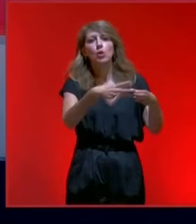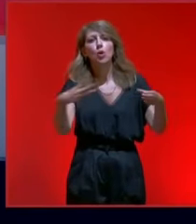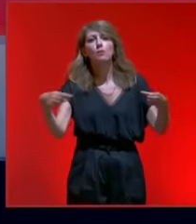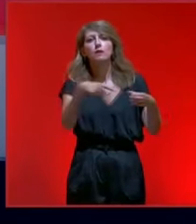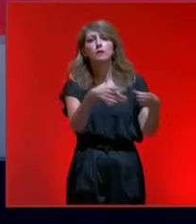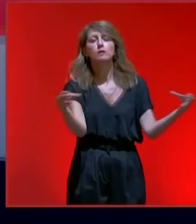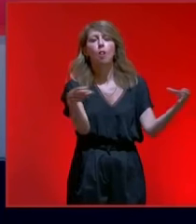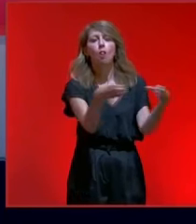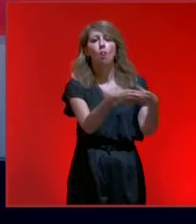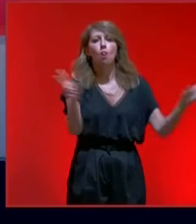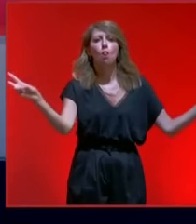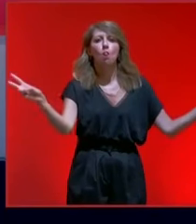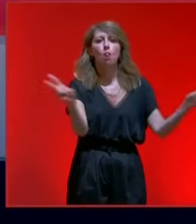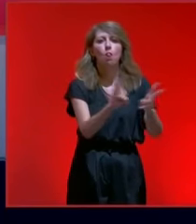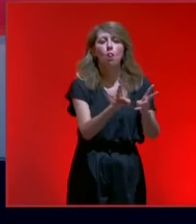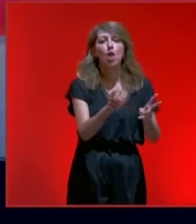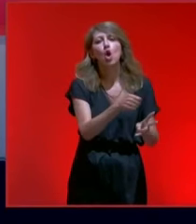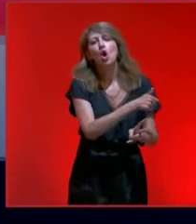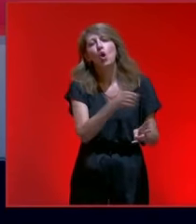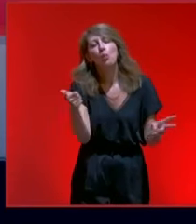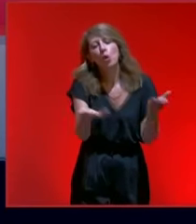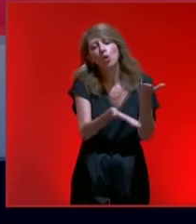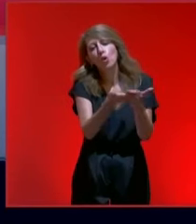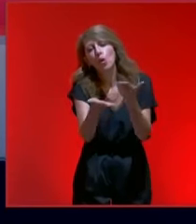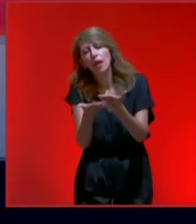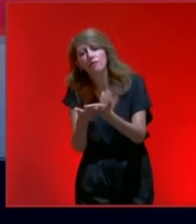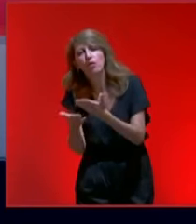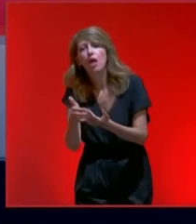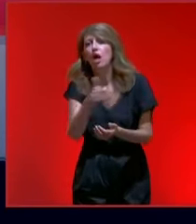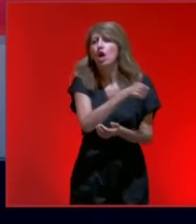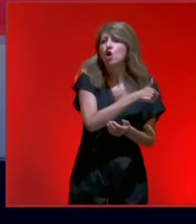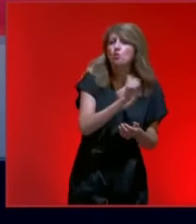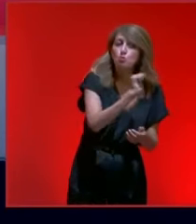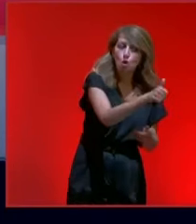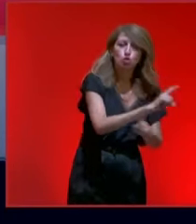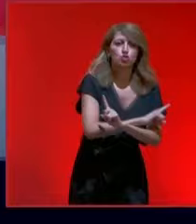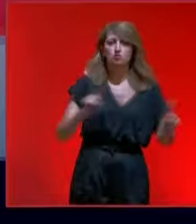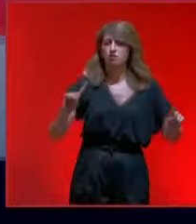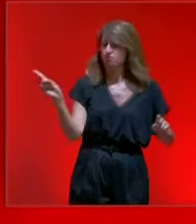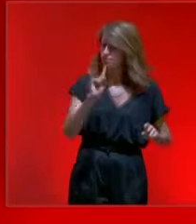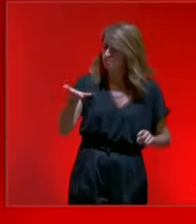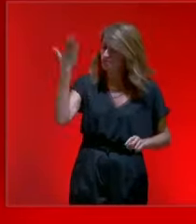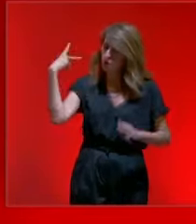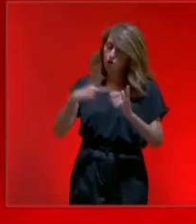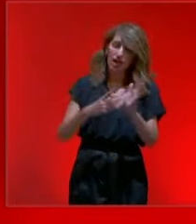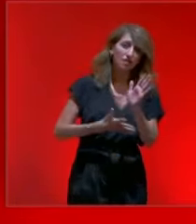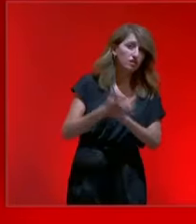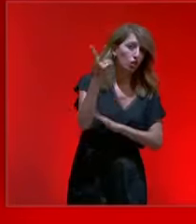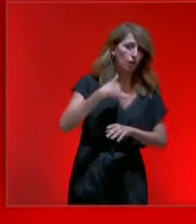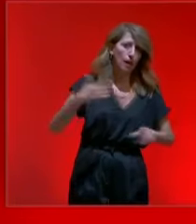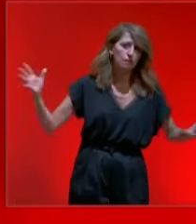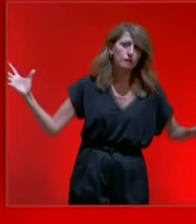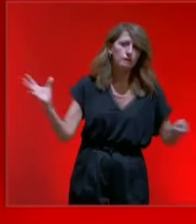φάσματος. Να ανακαλεί την ευρύτητα την οποία πέτυχε από το 2012 και πιστοποίησε